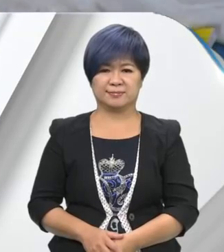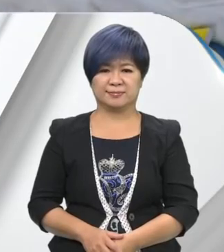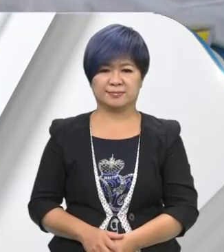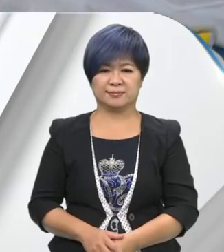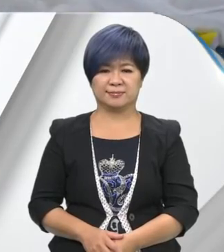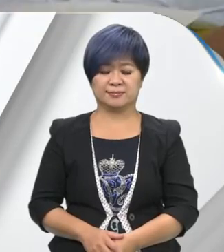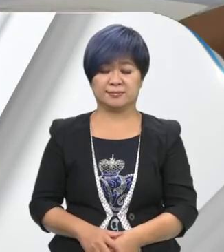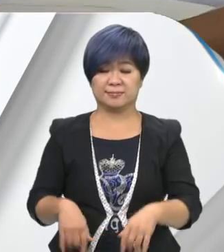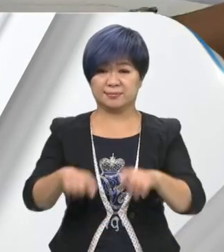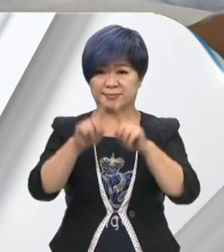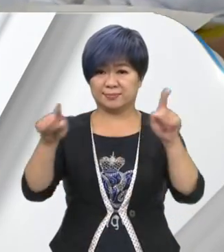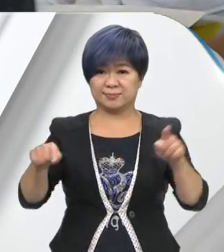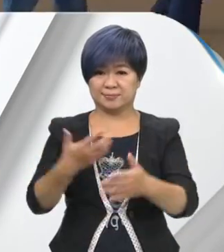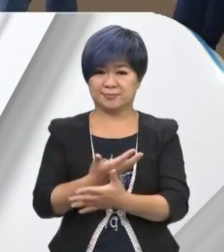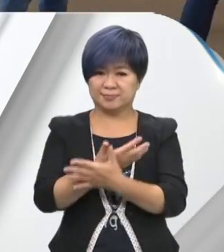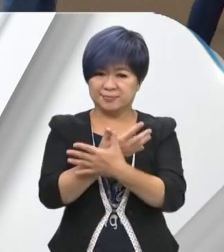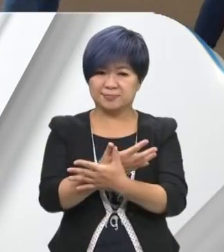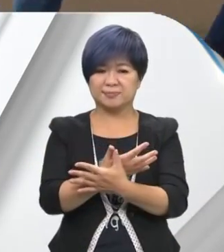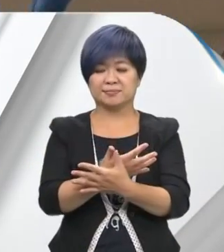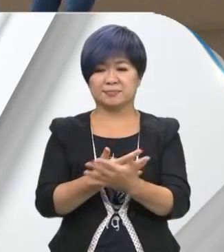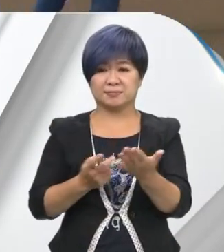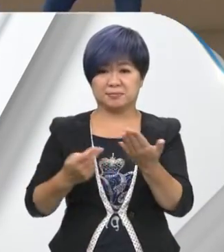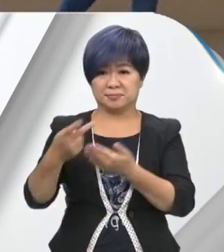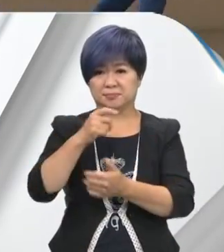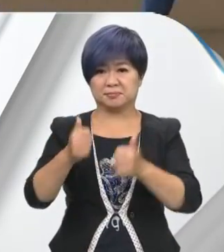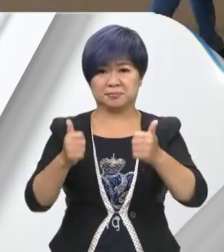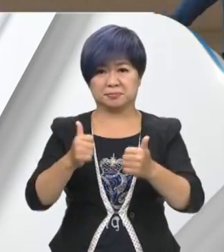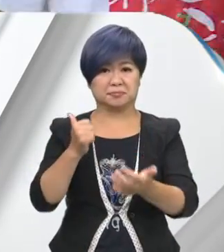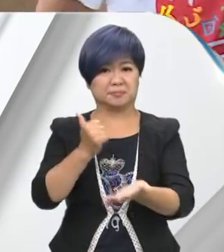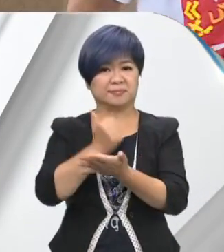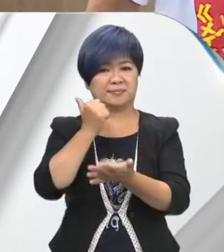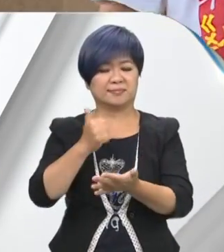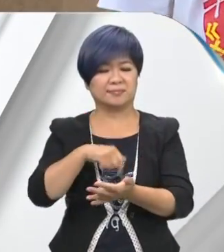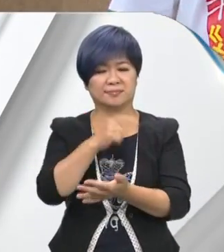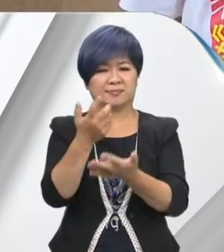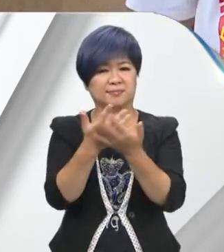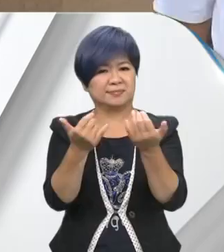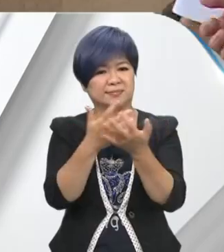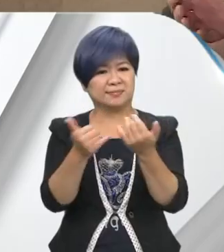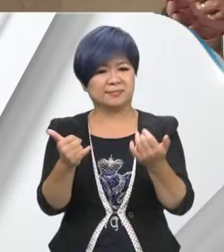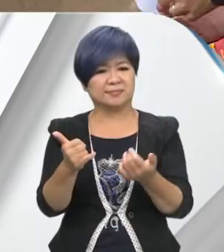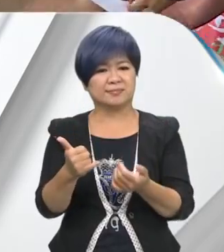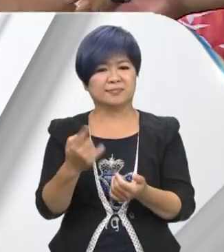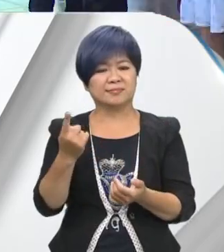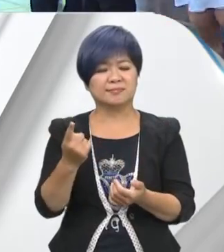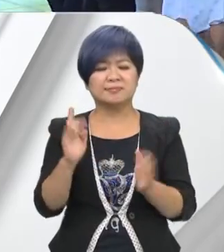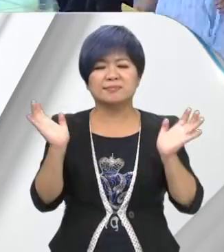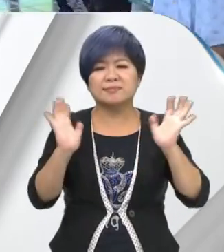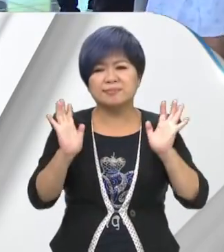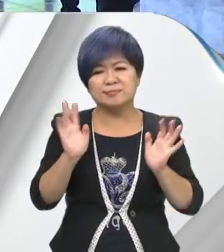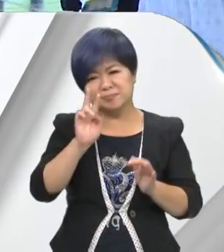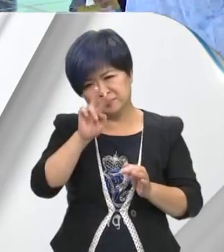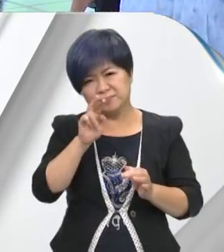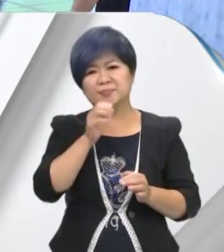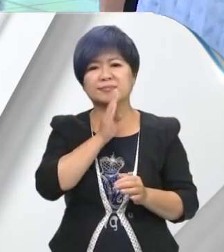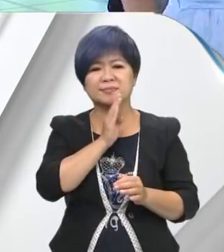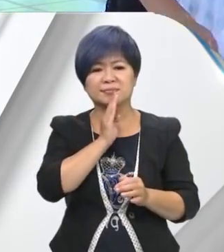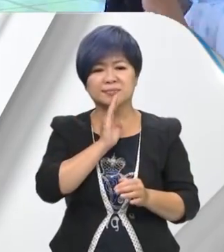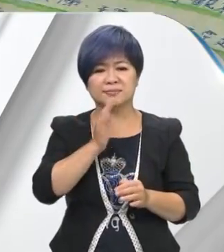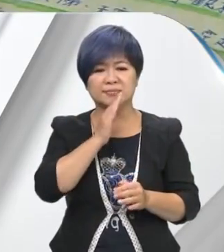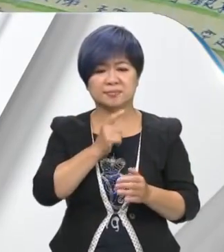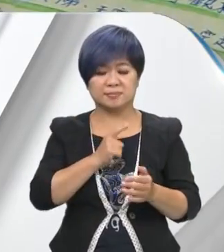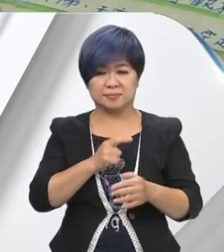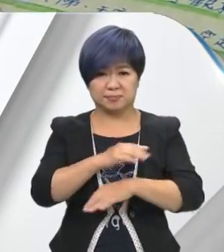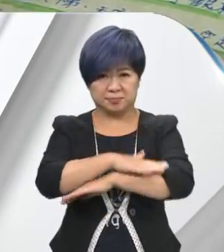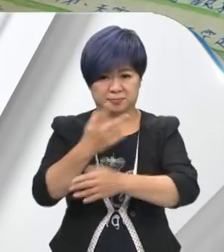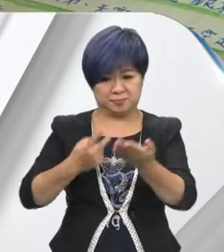办法将充分进步比赛得名的同学，也就得将的学生的，虽然还是小朋友，唔故意的呢进步作